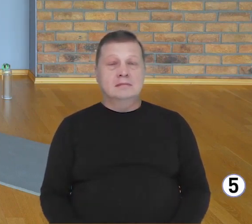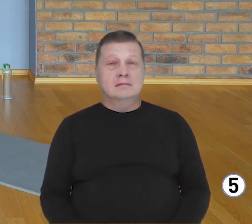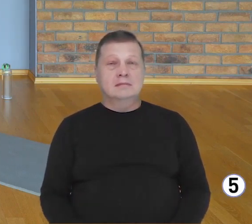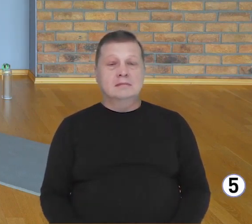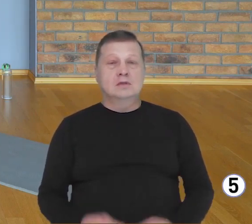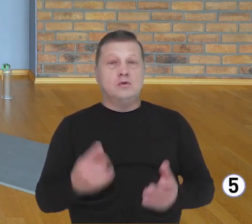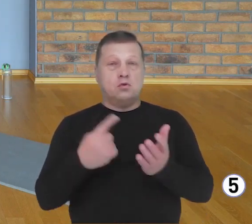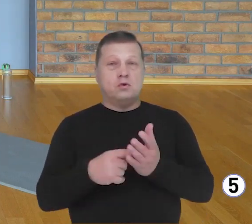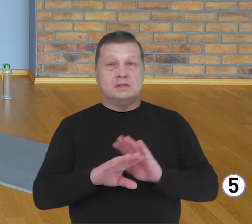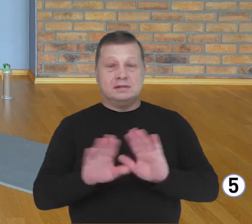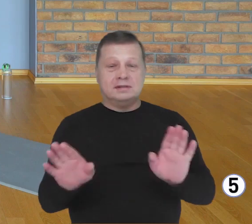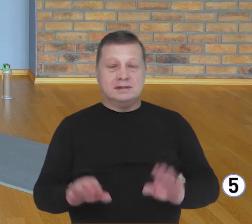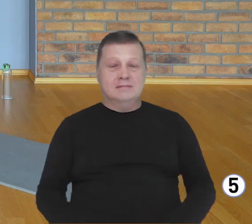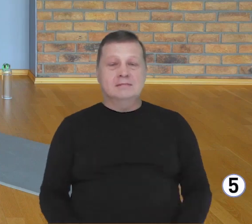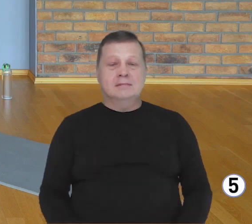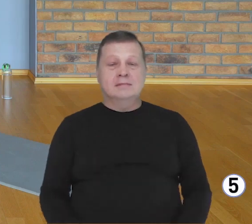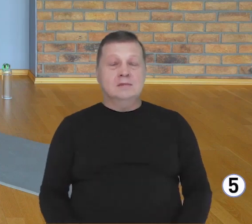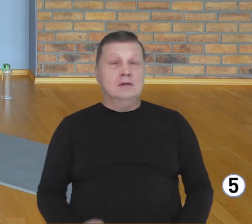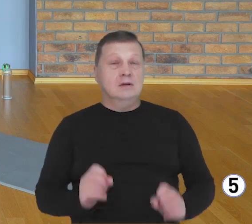Ostatnie. OK.